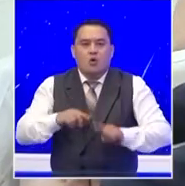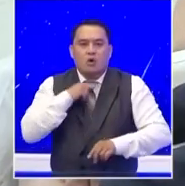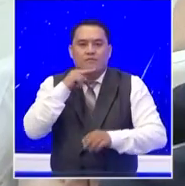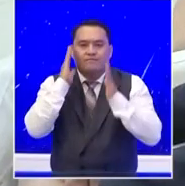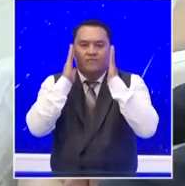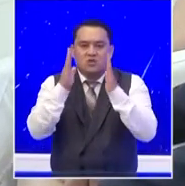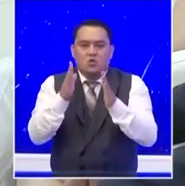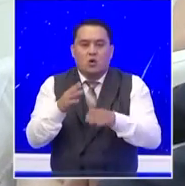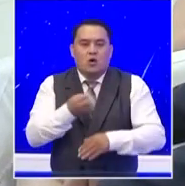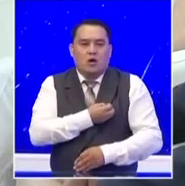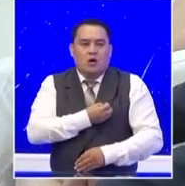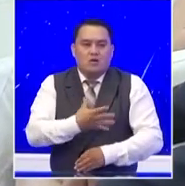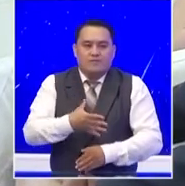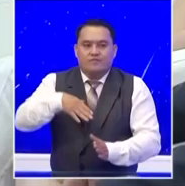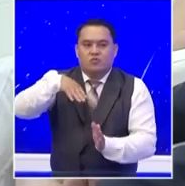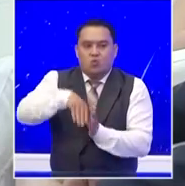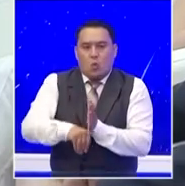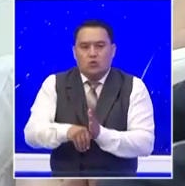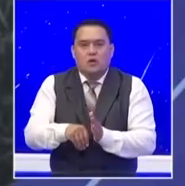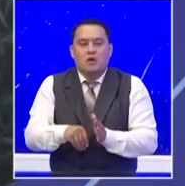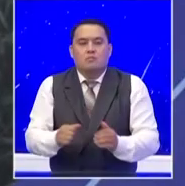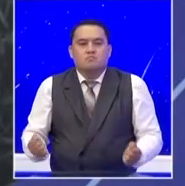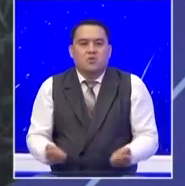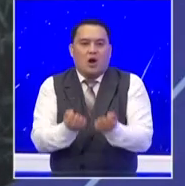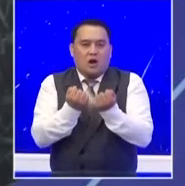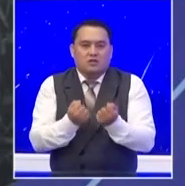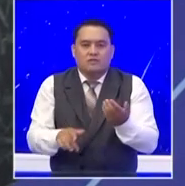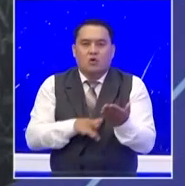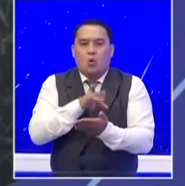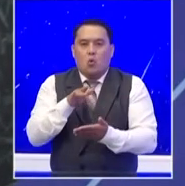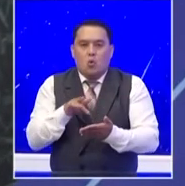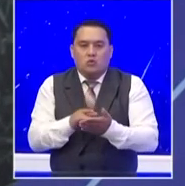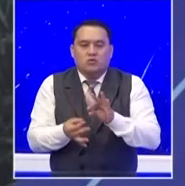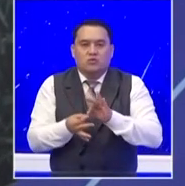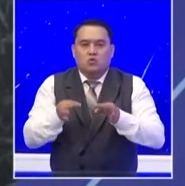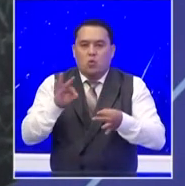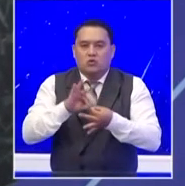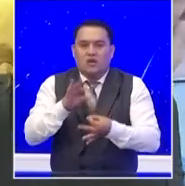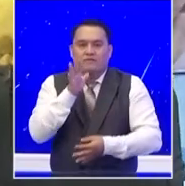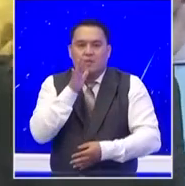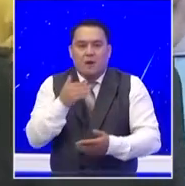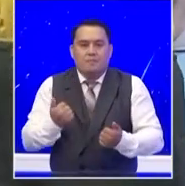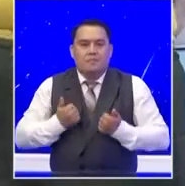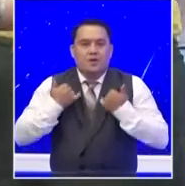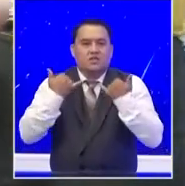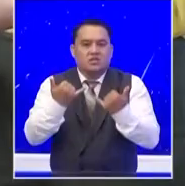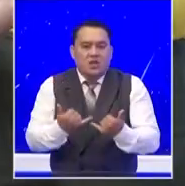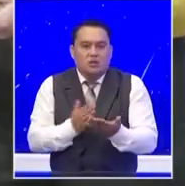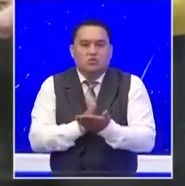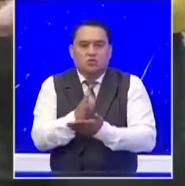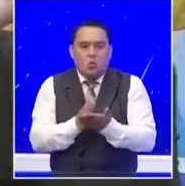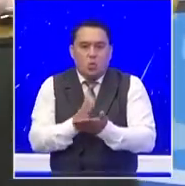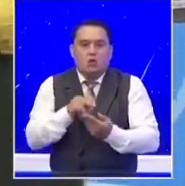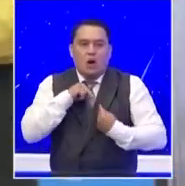заслуживают меценаты ЖТСУ, внесшие свой вклад и поддерживающие горожан в столь сложное время. Признательности народа заслуживает